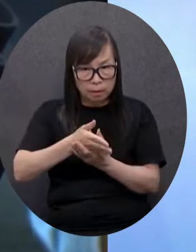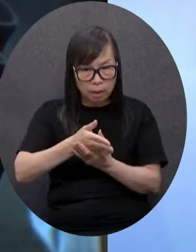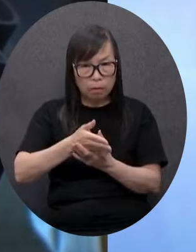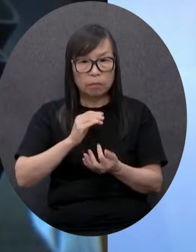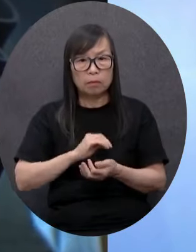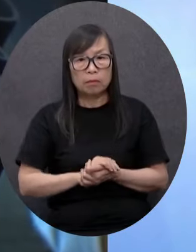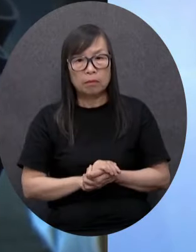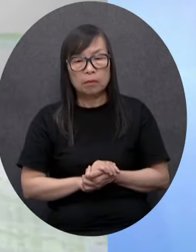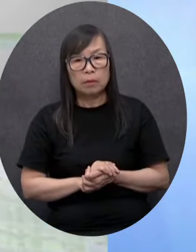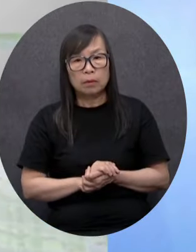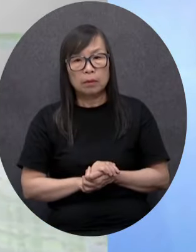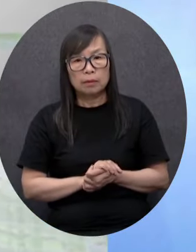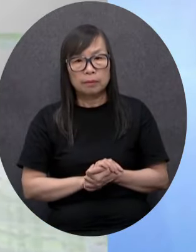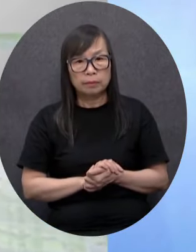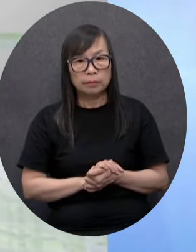预。